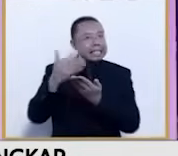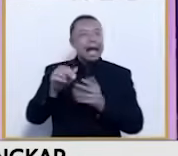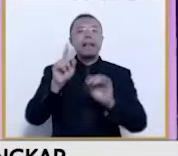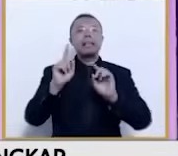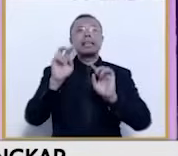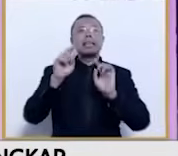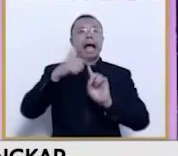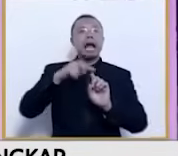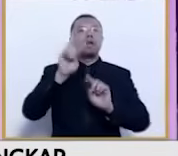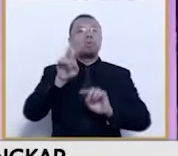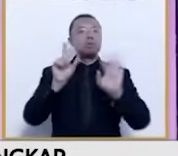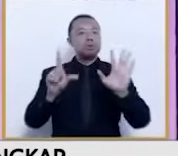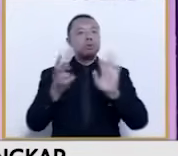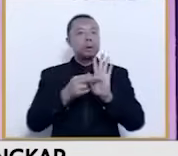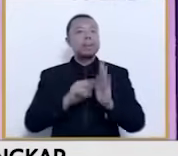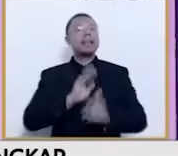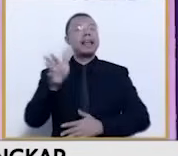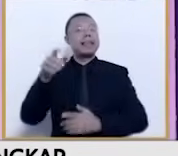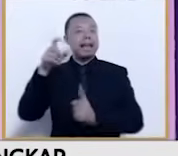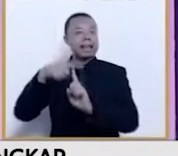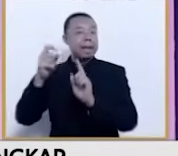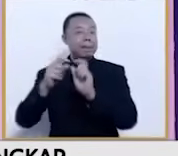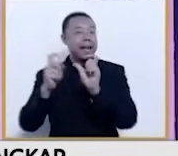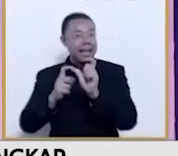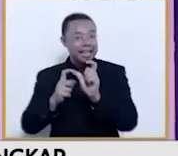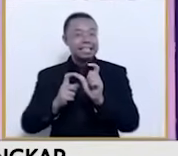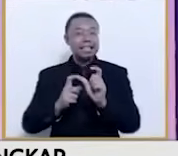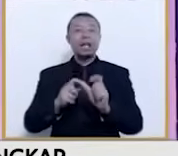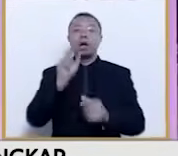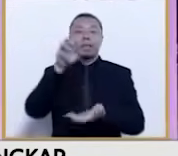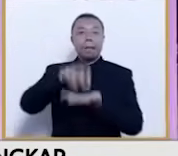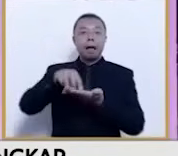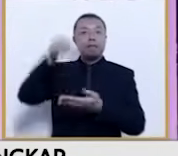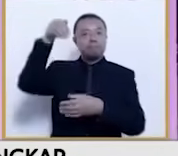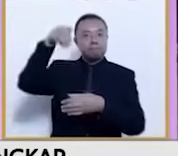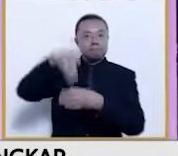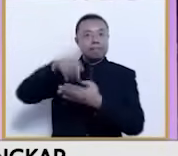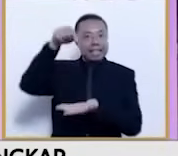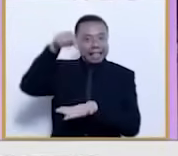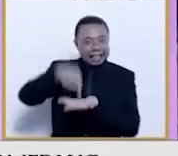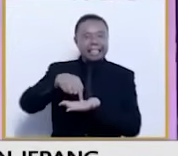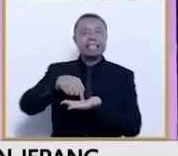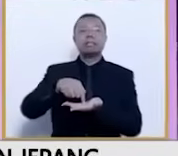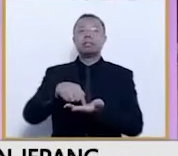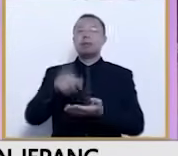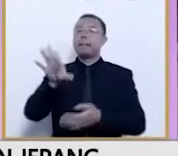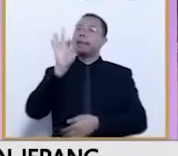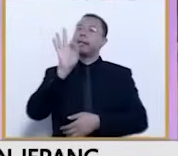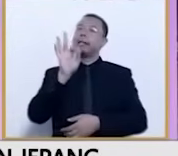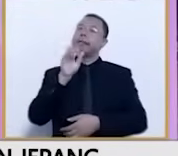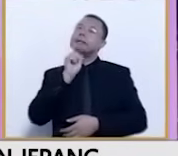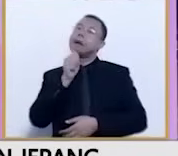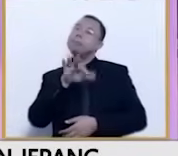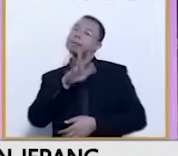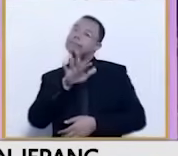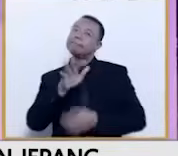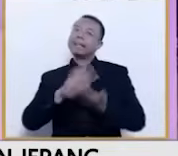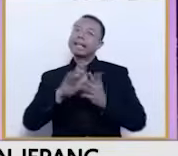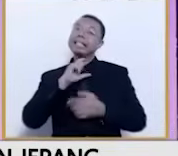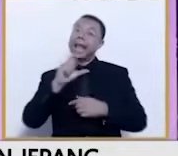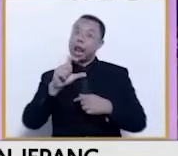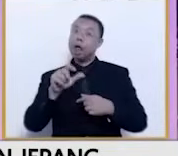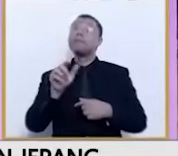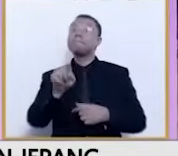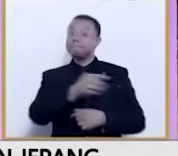November nanti, kita datang ke TPS, tempat pemungutan suara, untuk menentukan memilih siapa